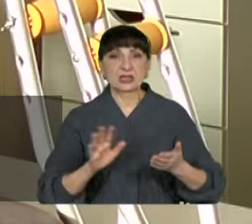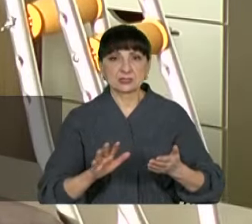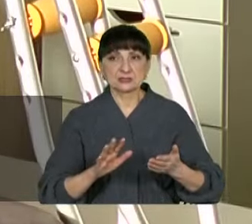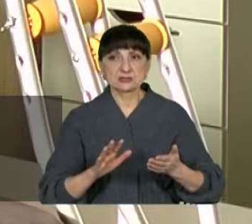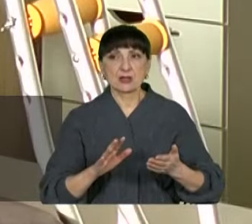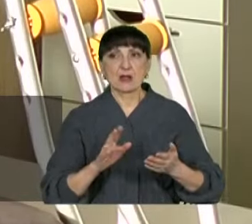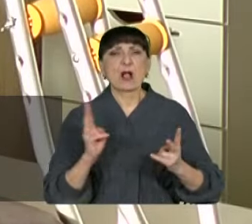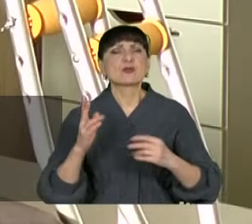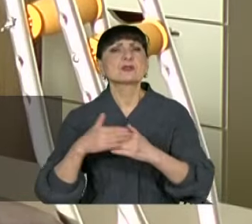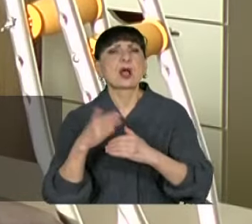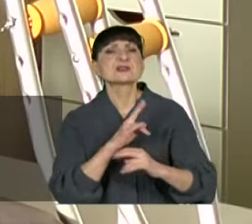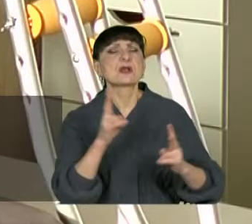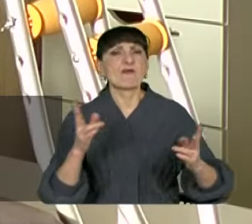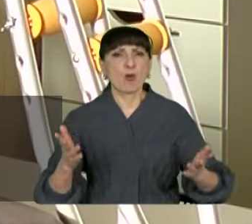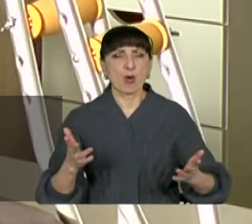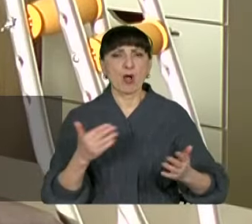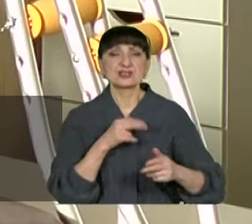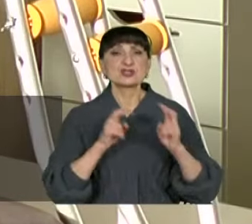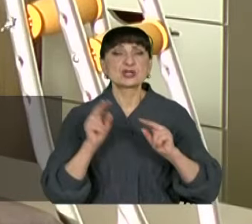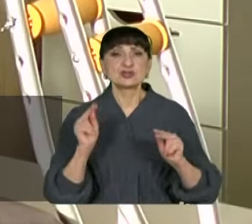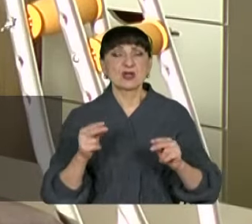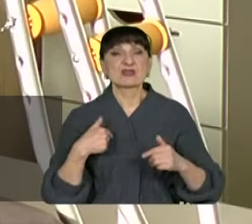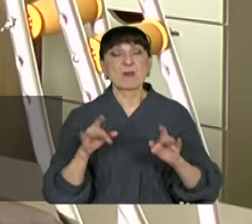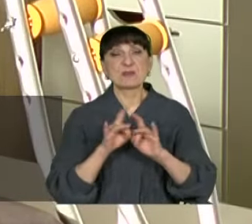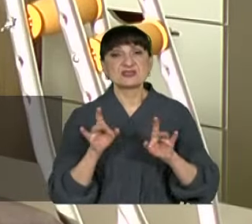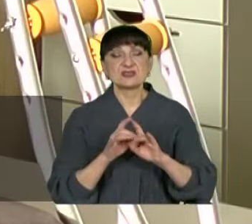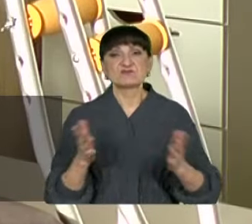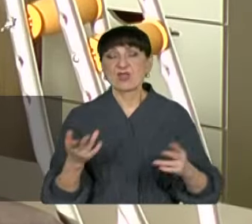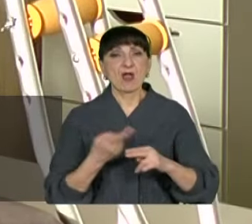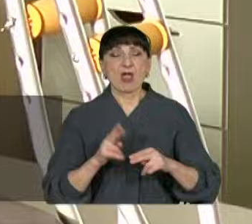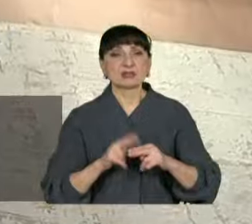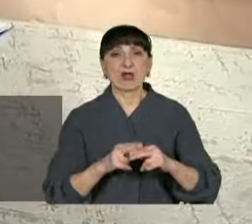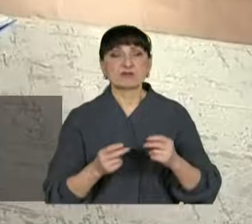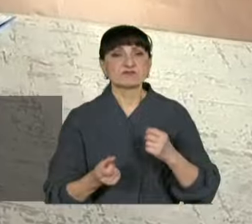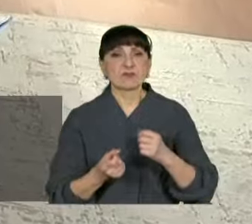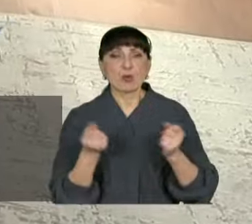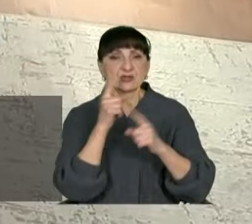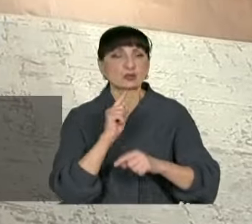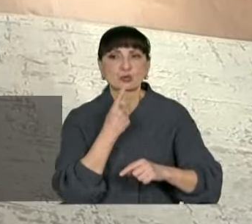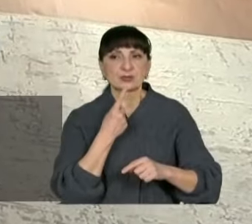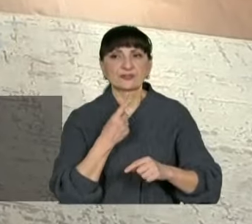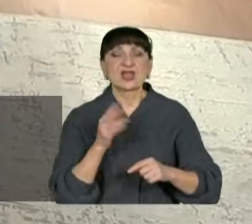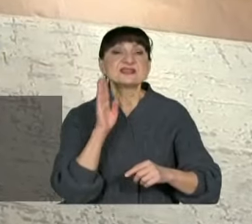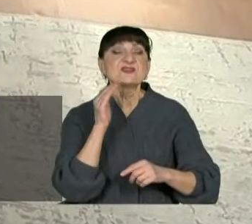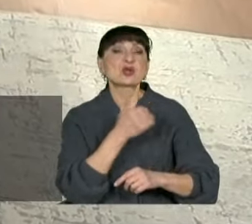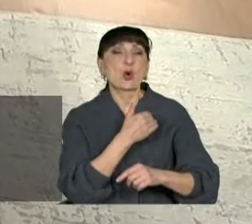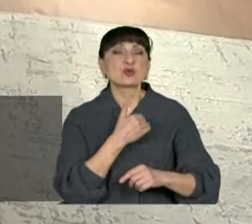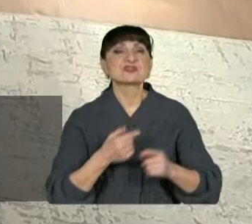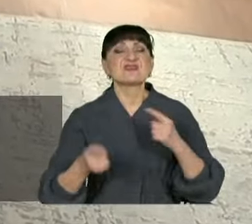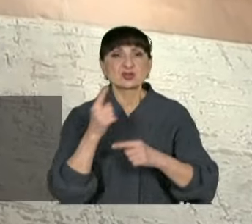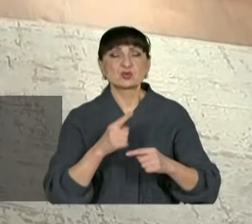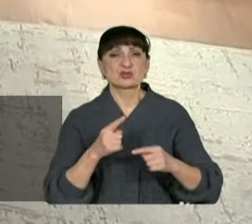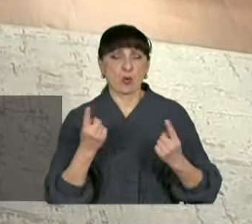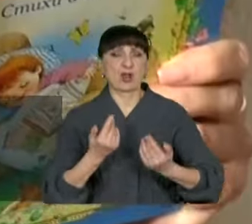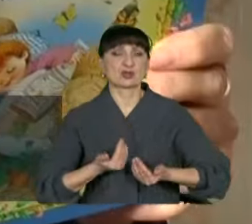кого-то наказать, как, какой-то справедливости. Нам объяснили, что это не выяснить. Единственное, чего желает Александра, это вернуться к